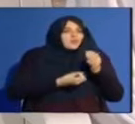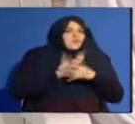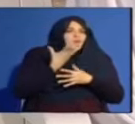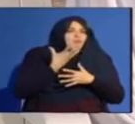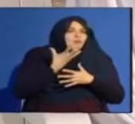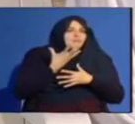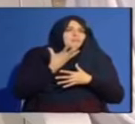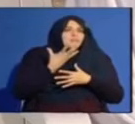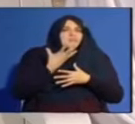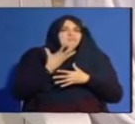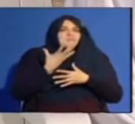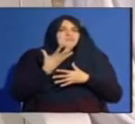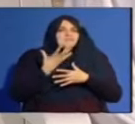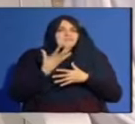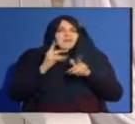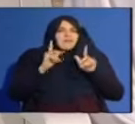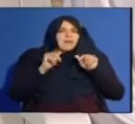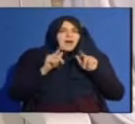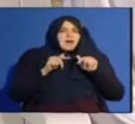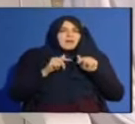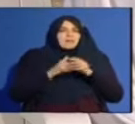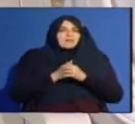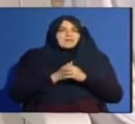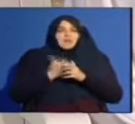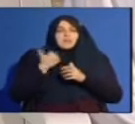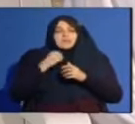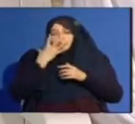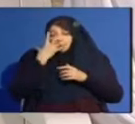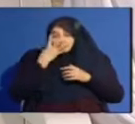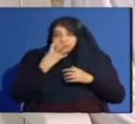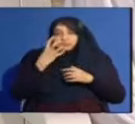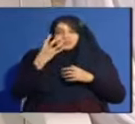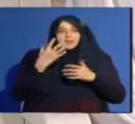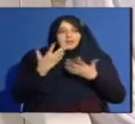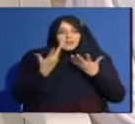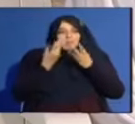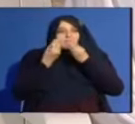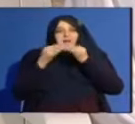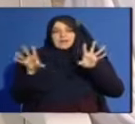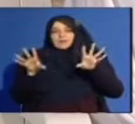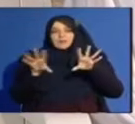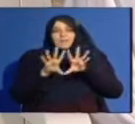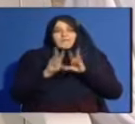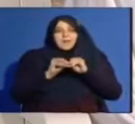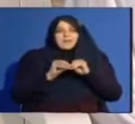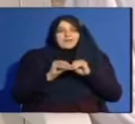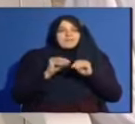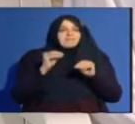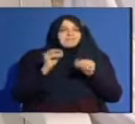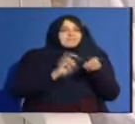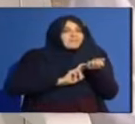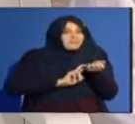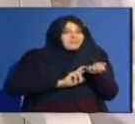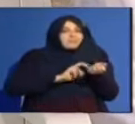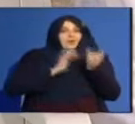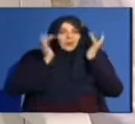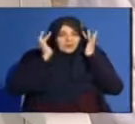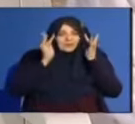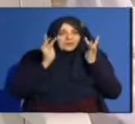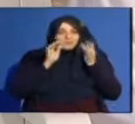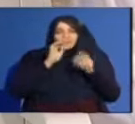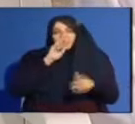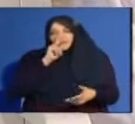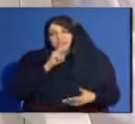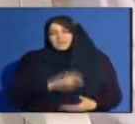المصائب الكبرى التي قد تؤدي في النهاية إلى ذهابها وإلى فقدانها لكيانها